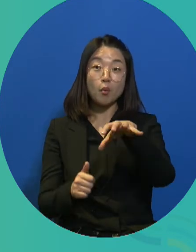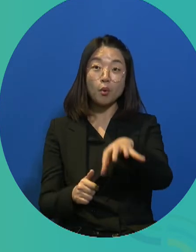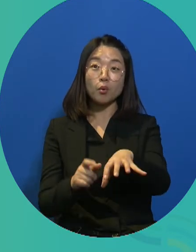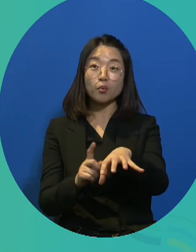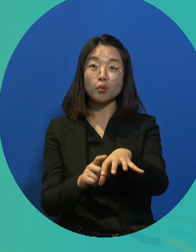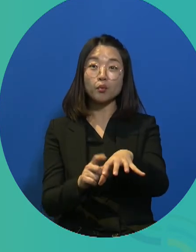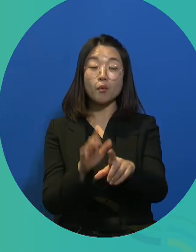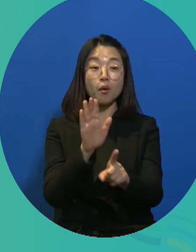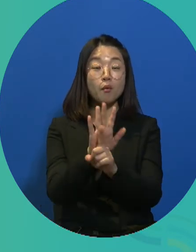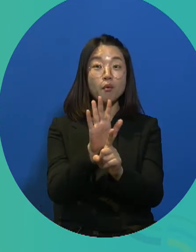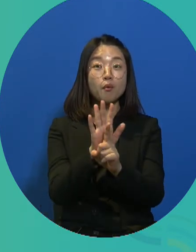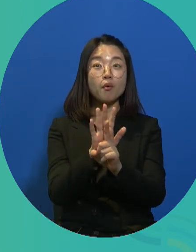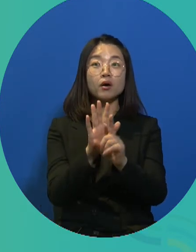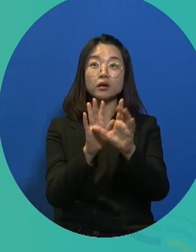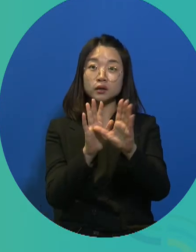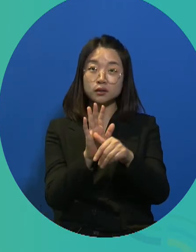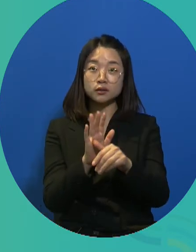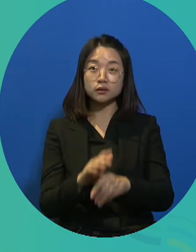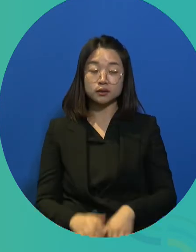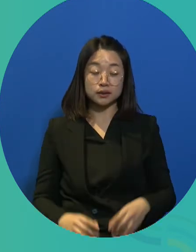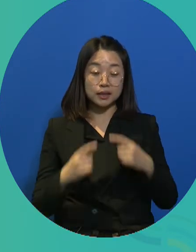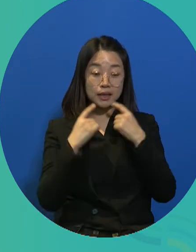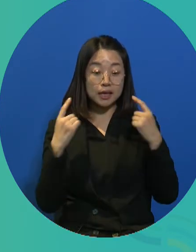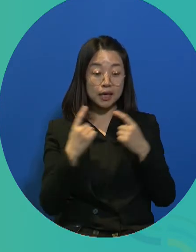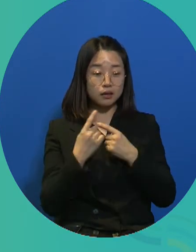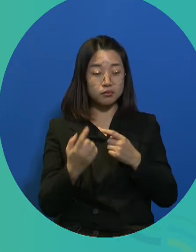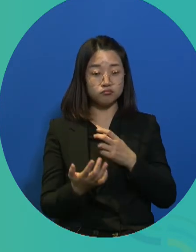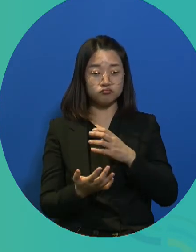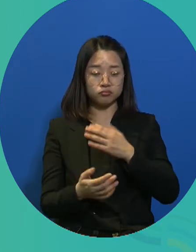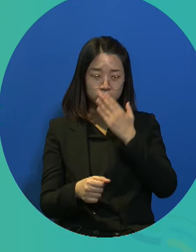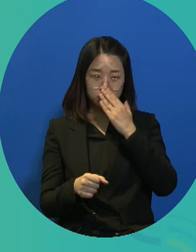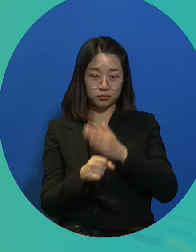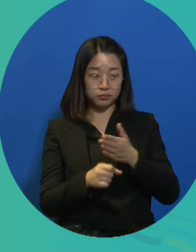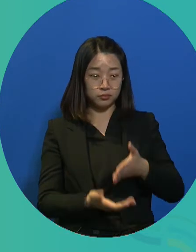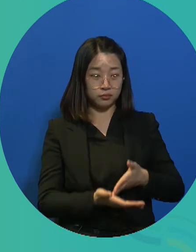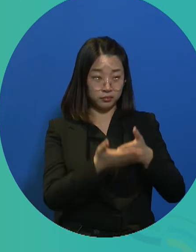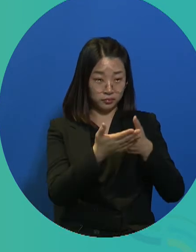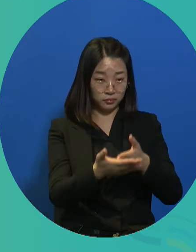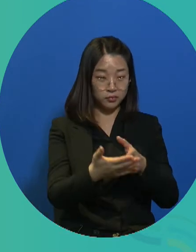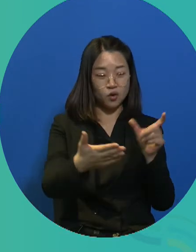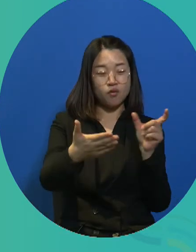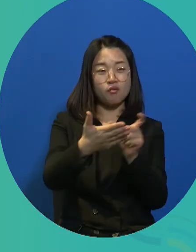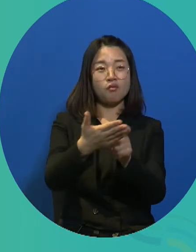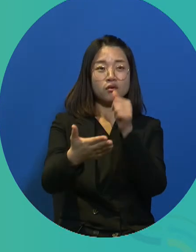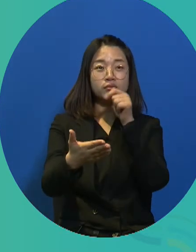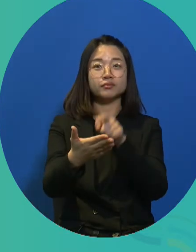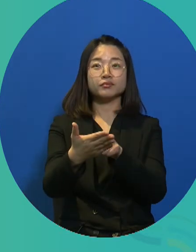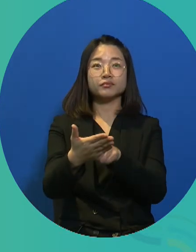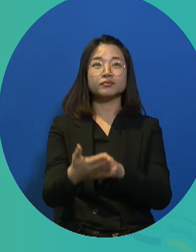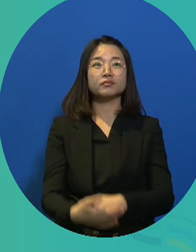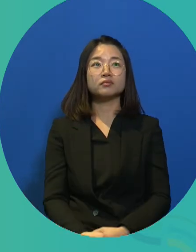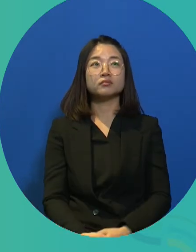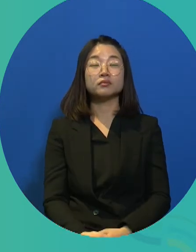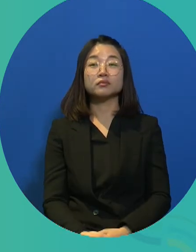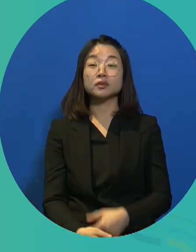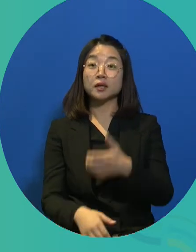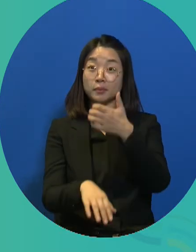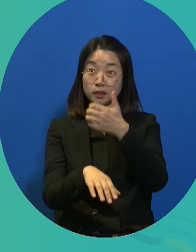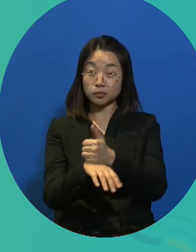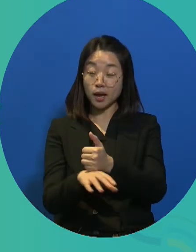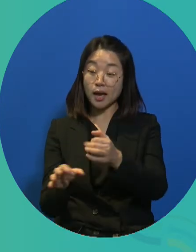관보에 개인 진정 결정에 대해서 게재를 하고 있습니다. 네,